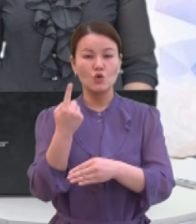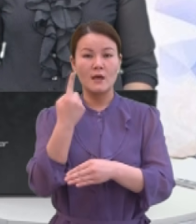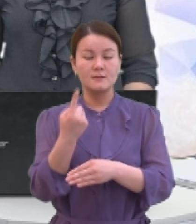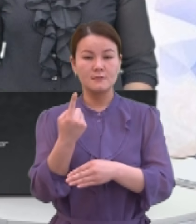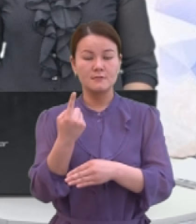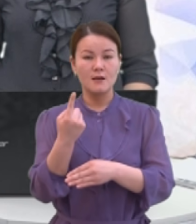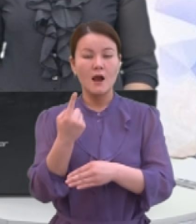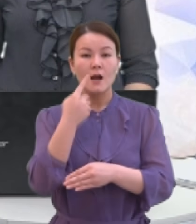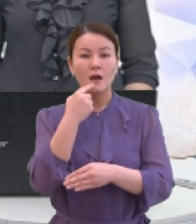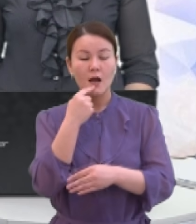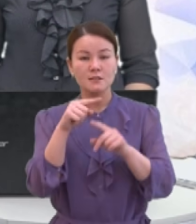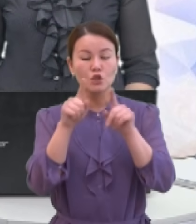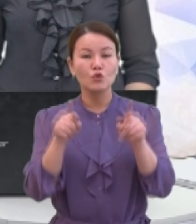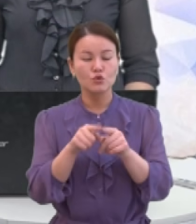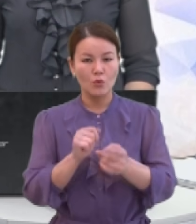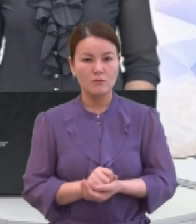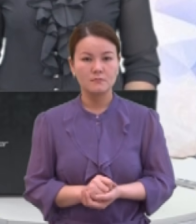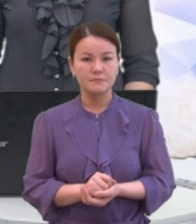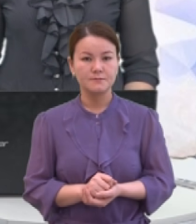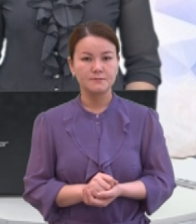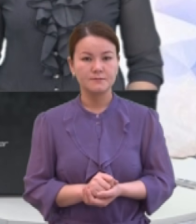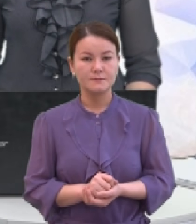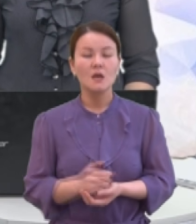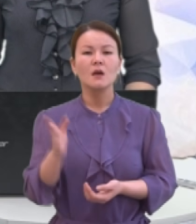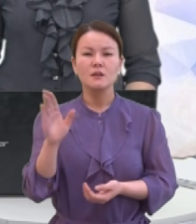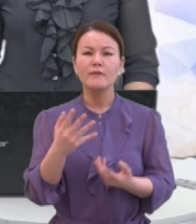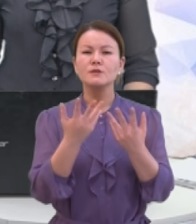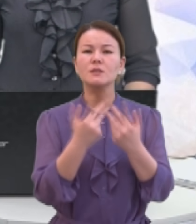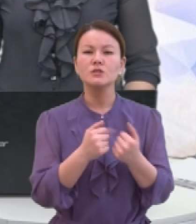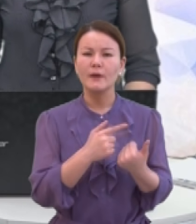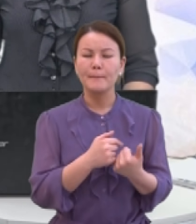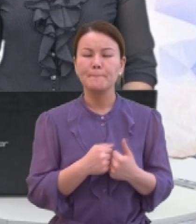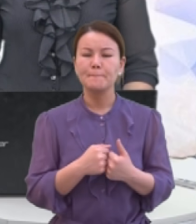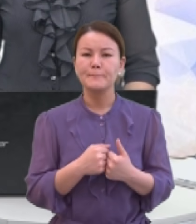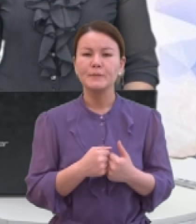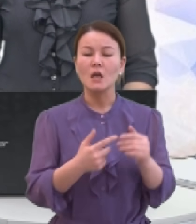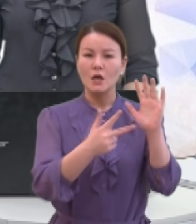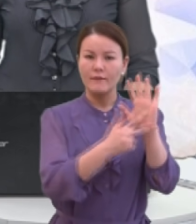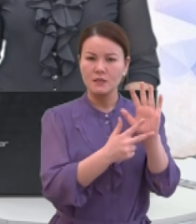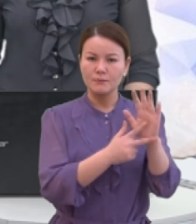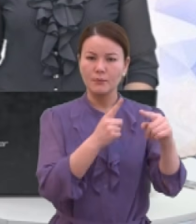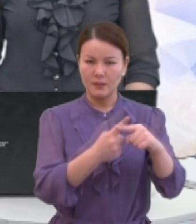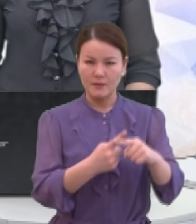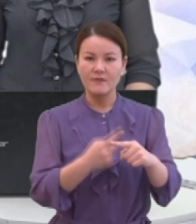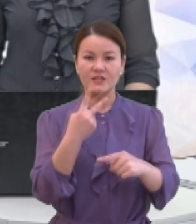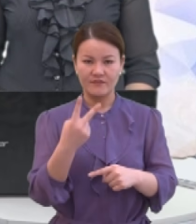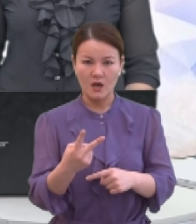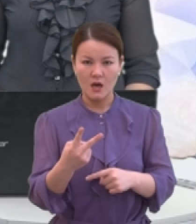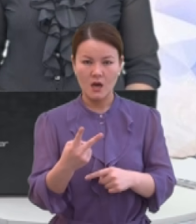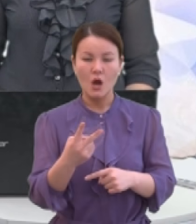красный кружок давайте посчитаем восьми прибавить 2